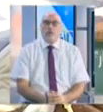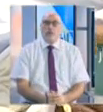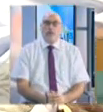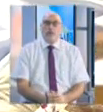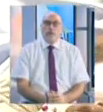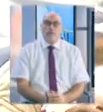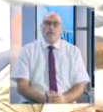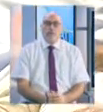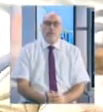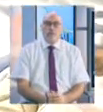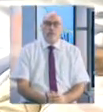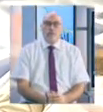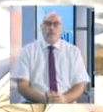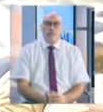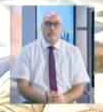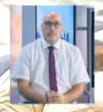النار.